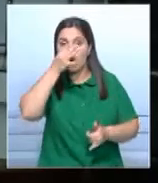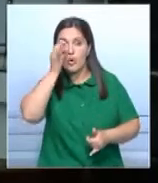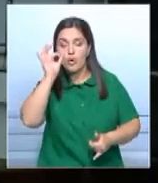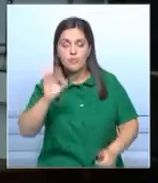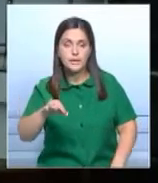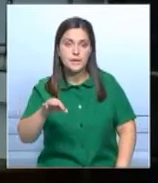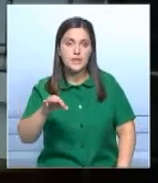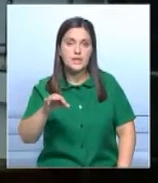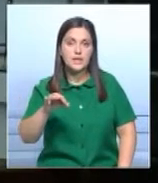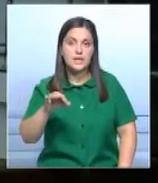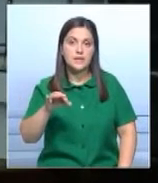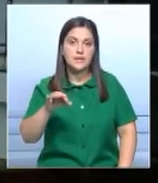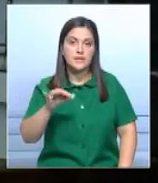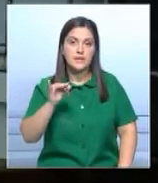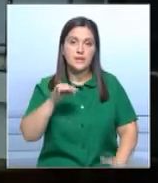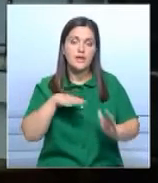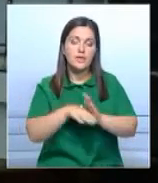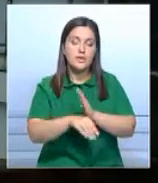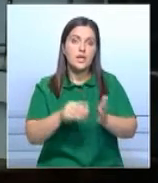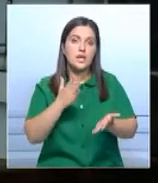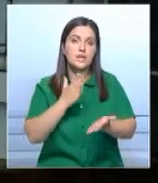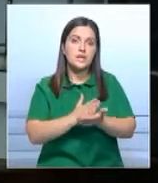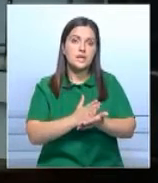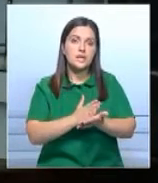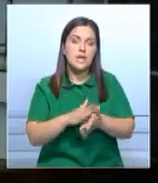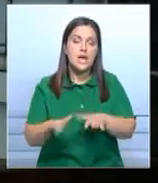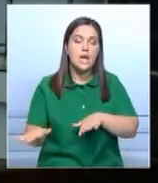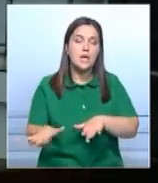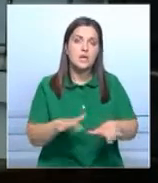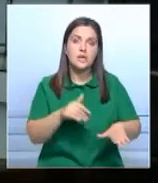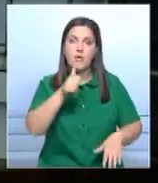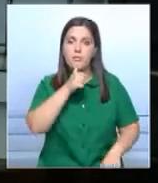и есть определенные организационные